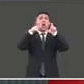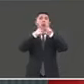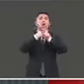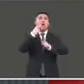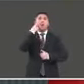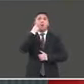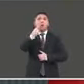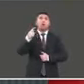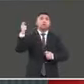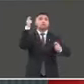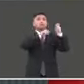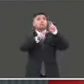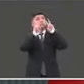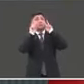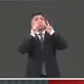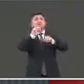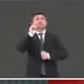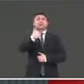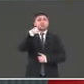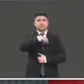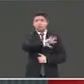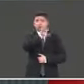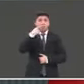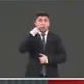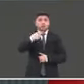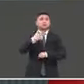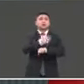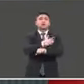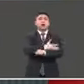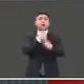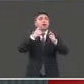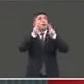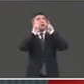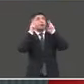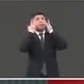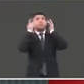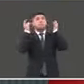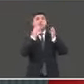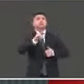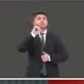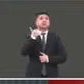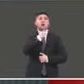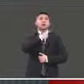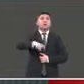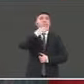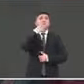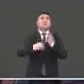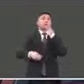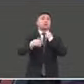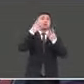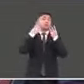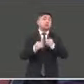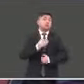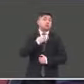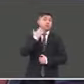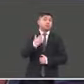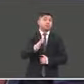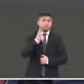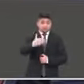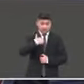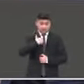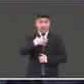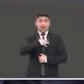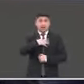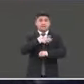görkemli yapısıyla şimdiden şehrin sembollerinden Biri haline geldi bu hem